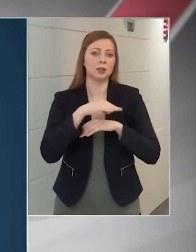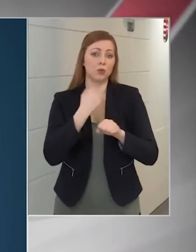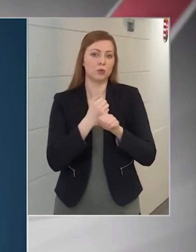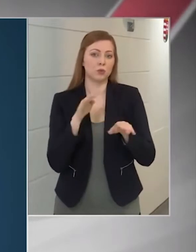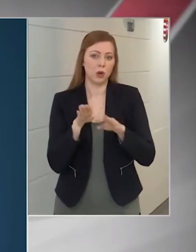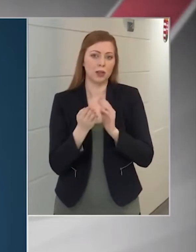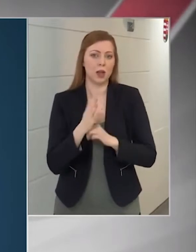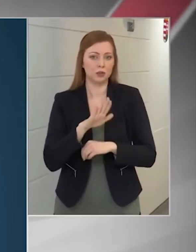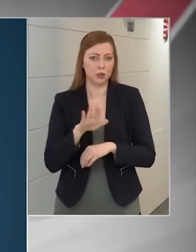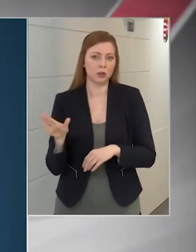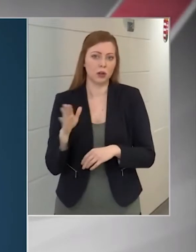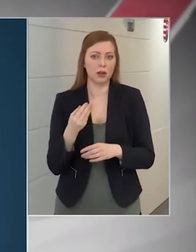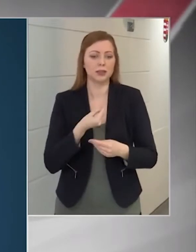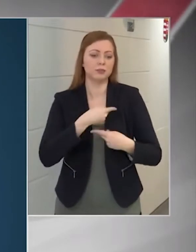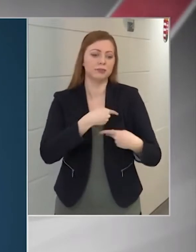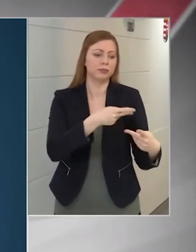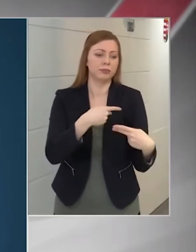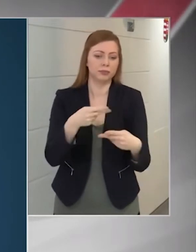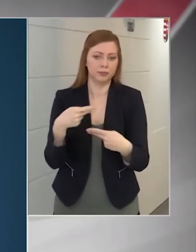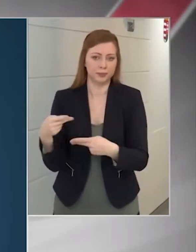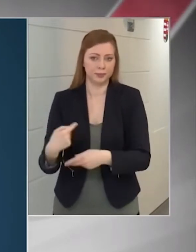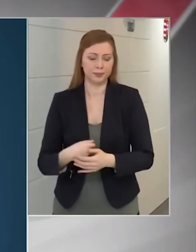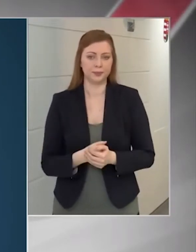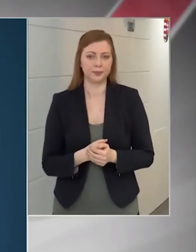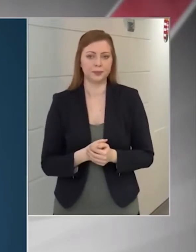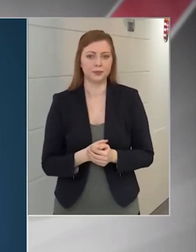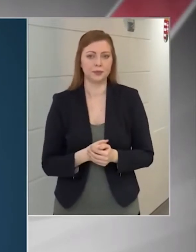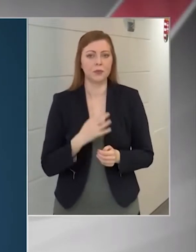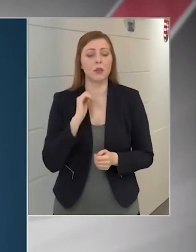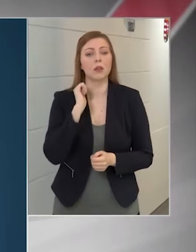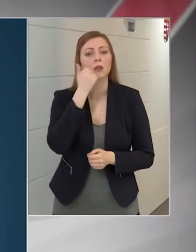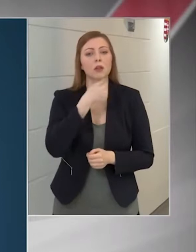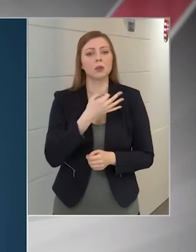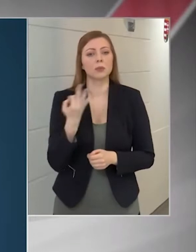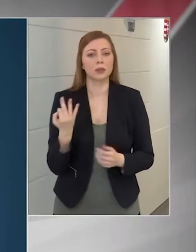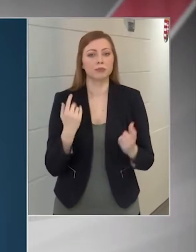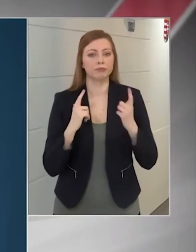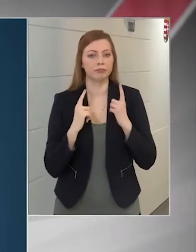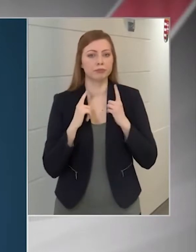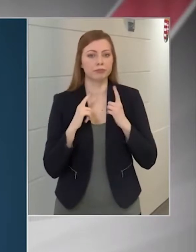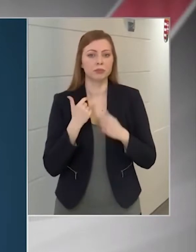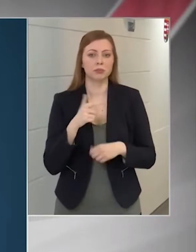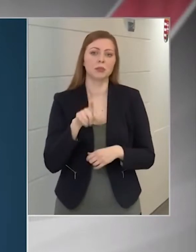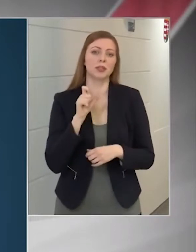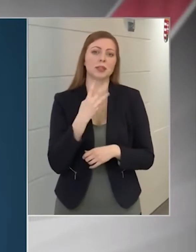kollégák részére kerül majd kiszállításra. A holnapi napon várunk